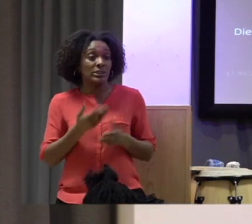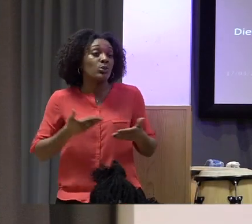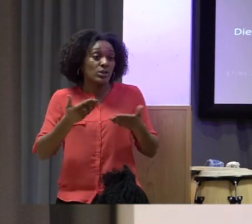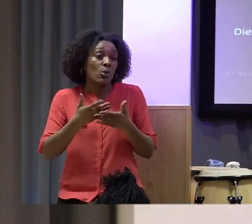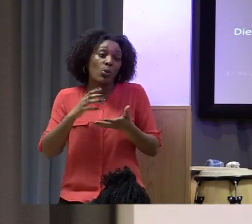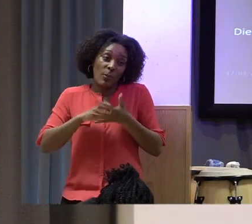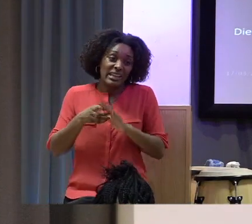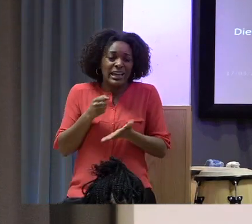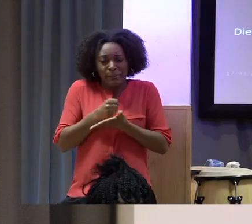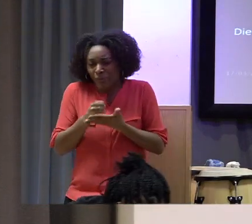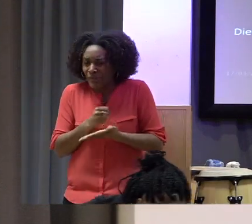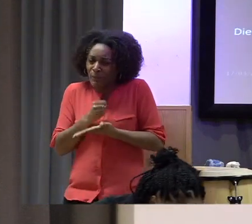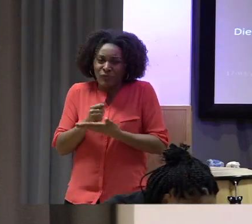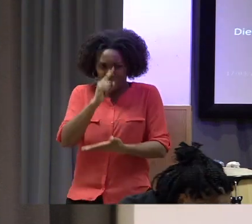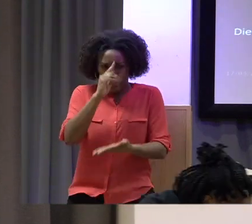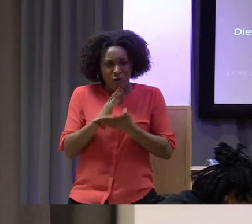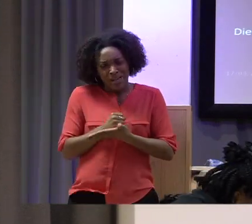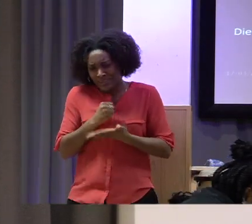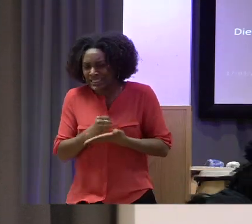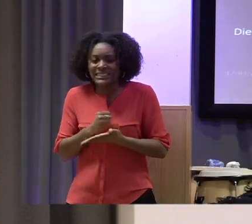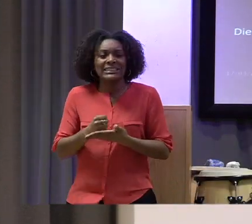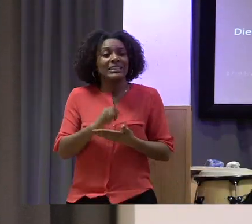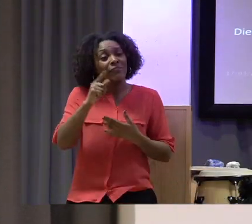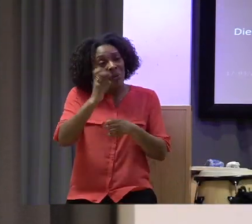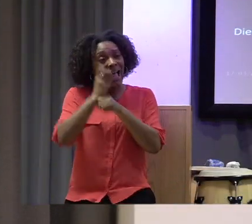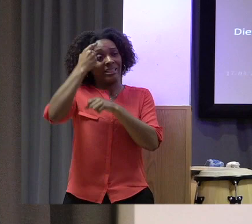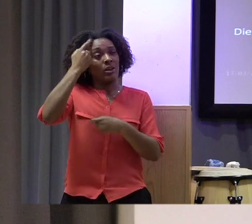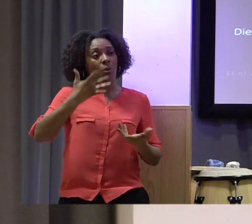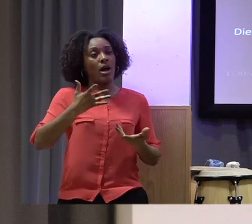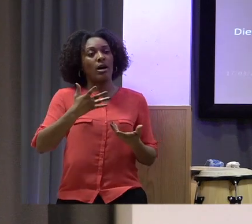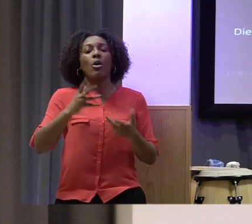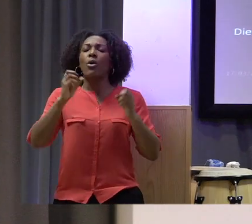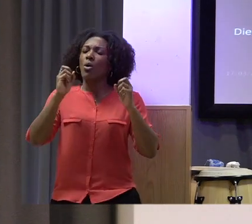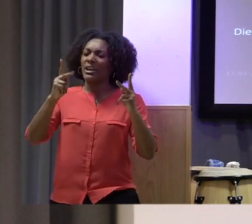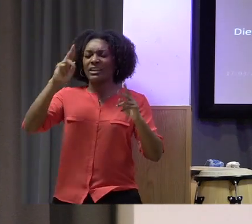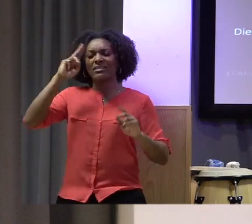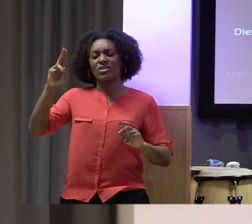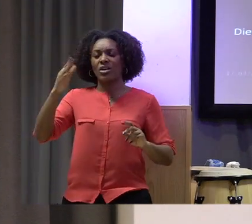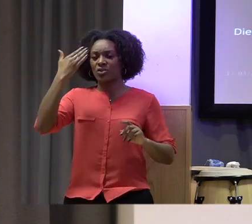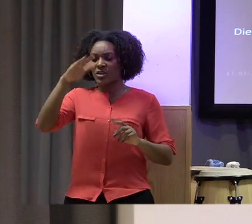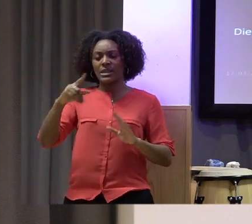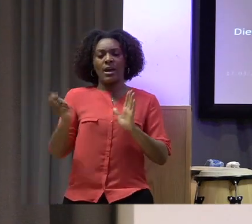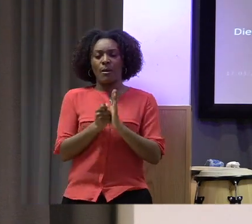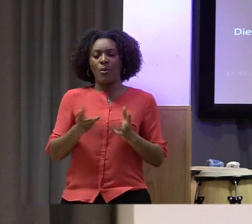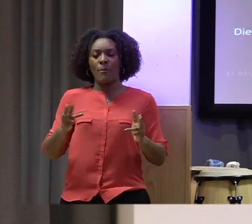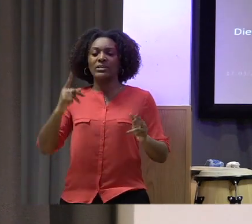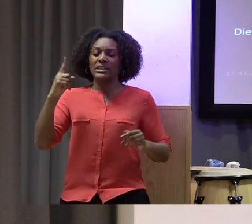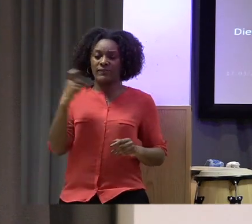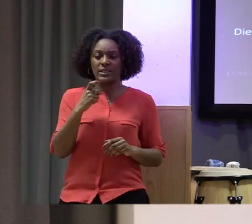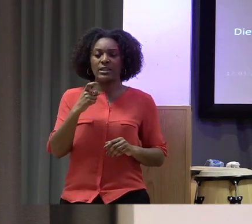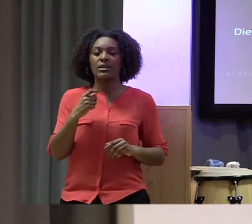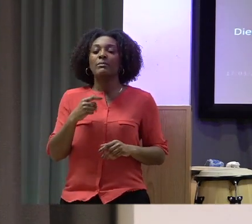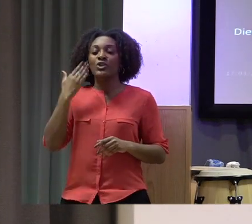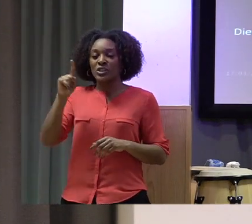foi, garder cela en mémoire. Seigneur, je sais que ce moment difficile que je traverse, je vais m'en sortir parce que tu ne veux pas que je meure